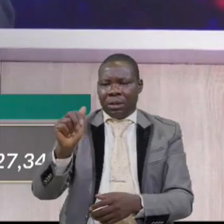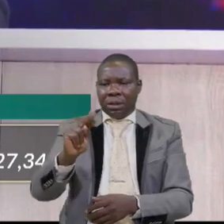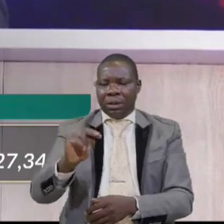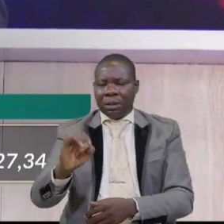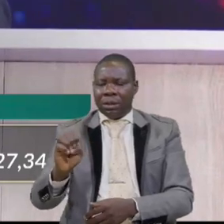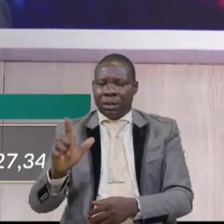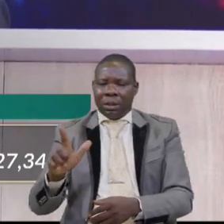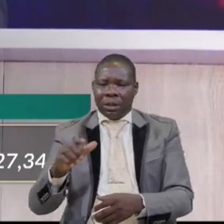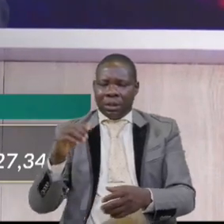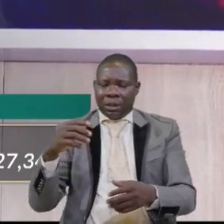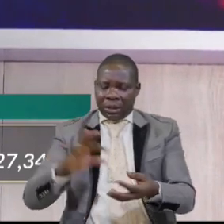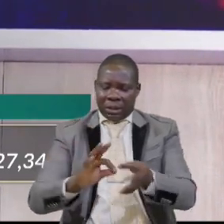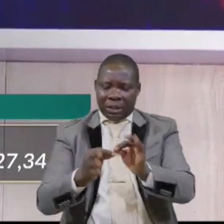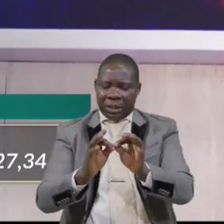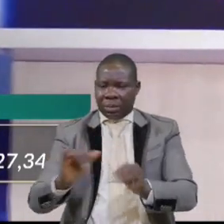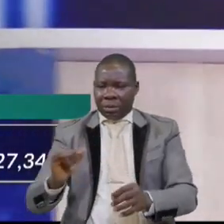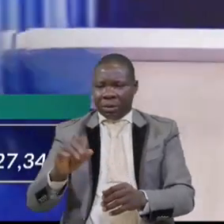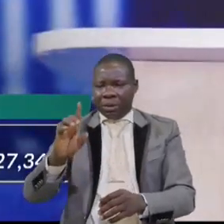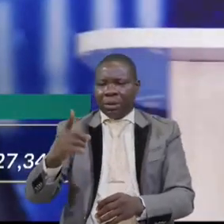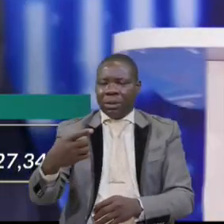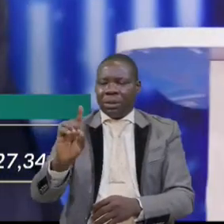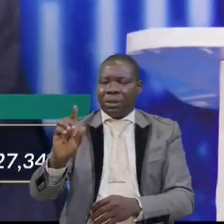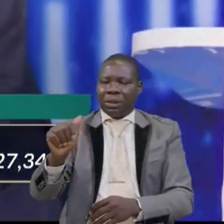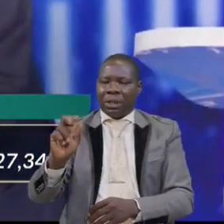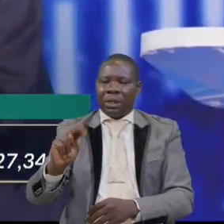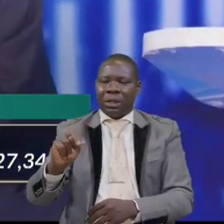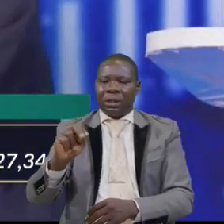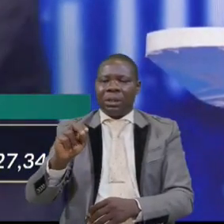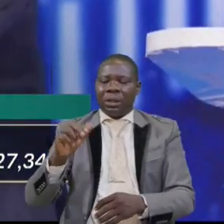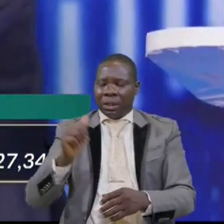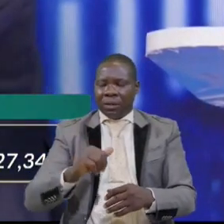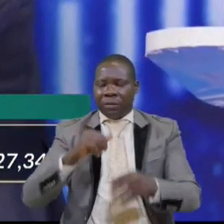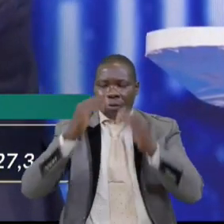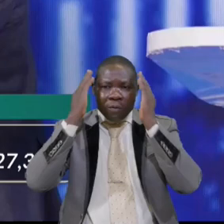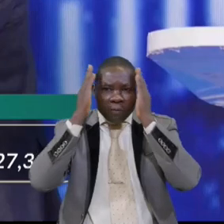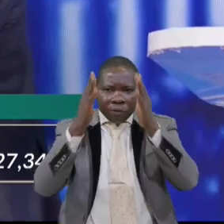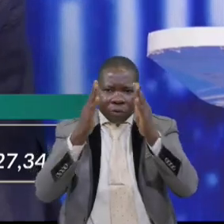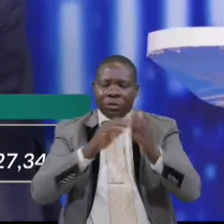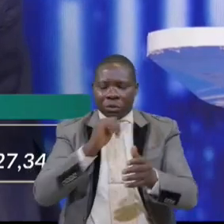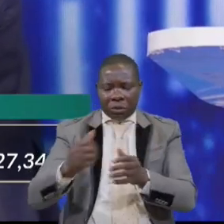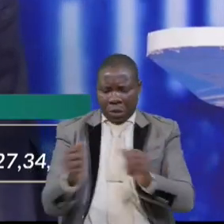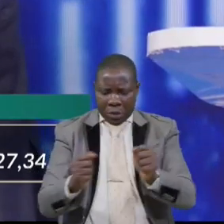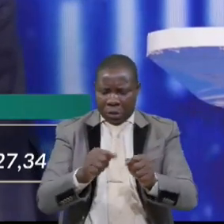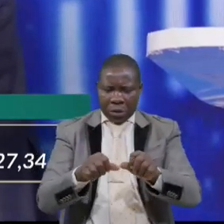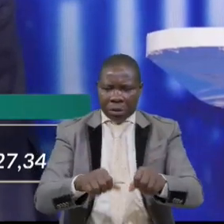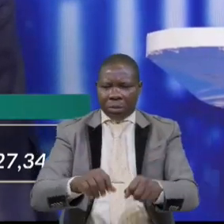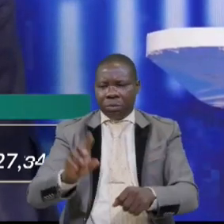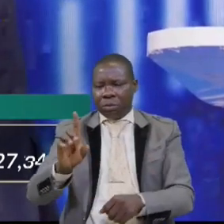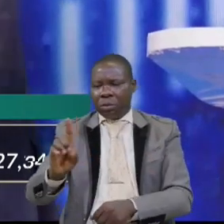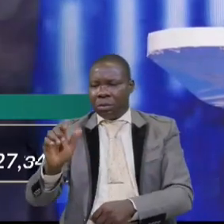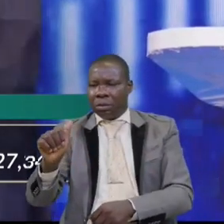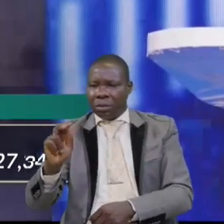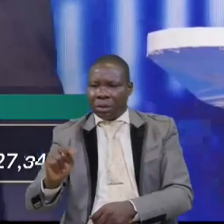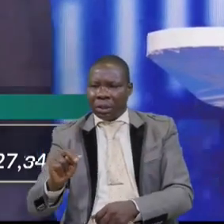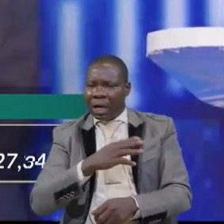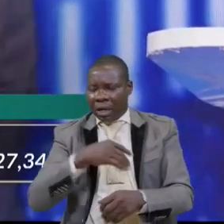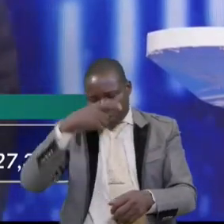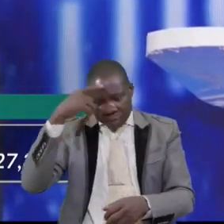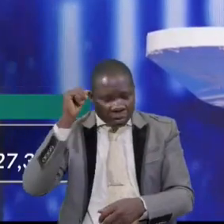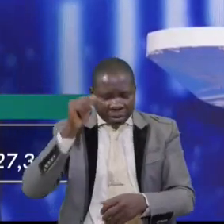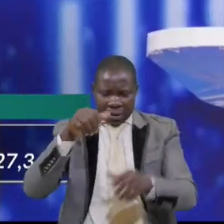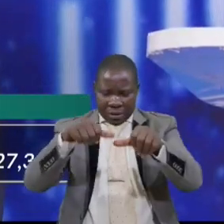Il y avait un Daniel concentré. Il y avait un Daniel inébranlable. Et parce que Daniel est demeuré